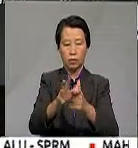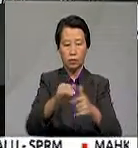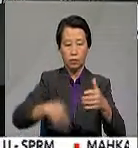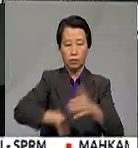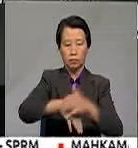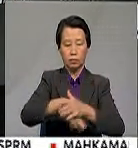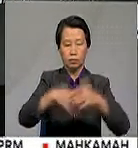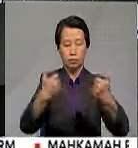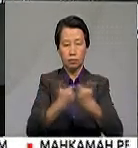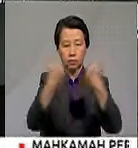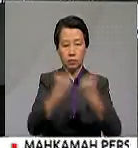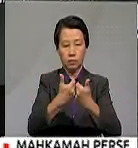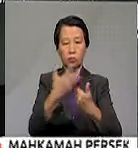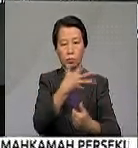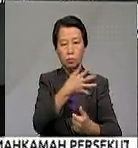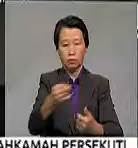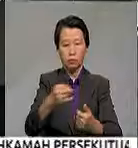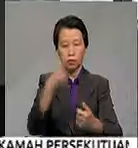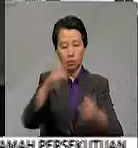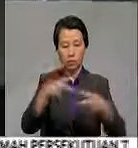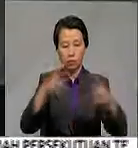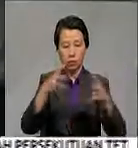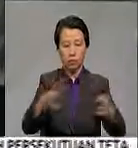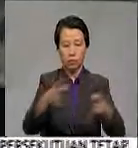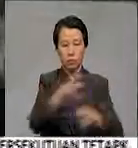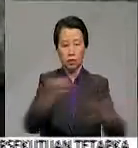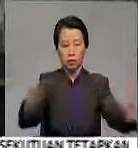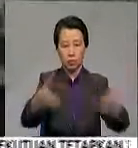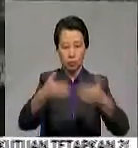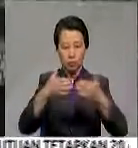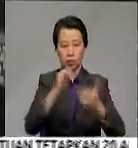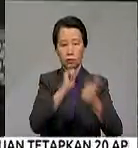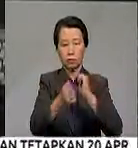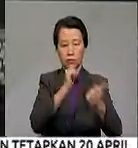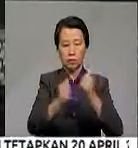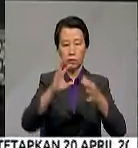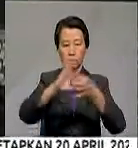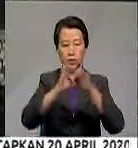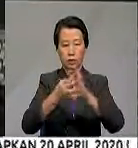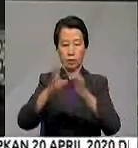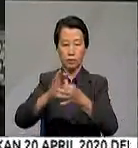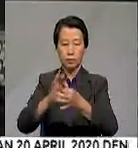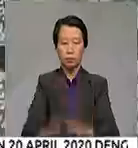bola sepak selain lokasi utama upacara pembukaan serta penutupan tamasha sukan berkenaan.